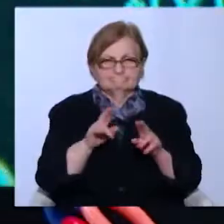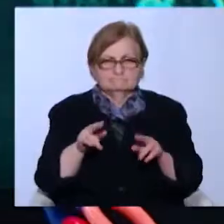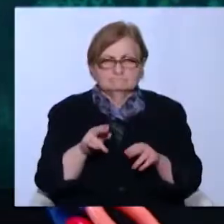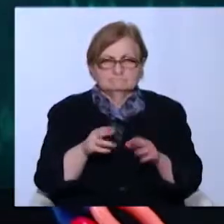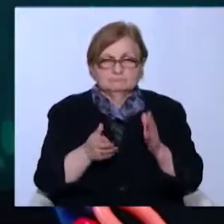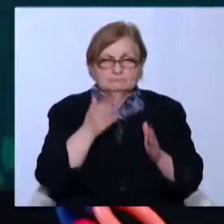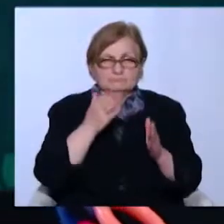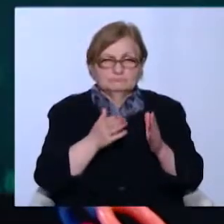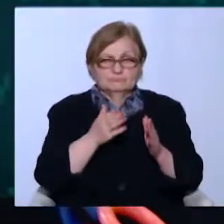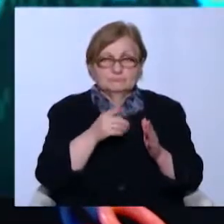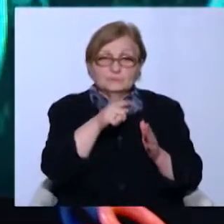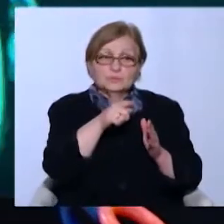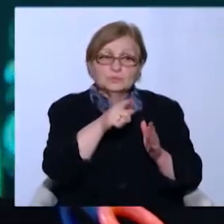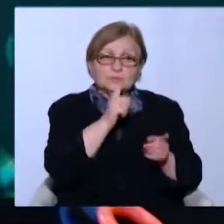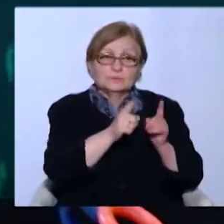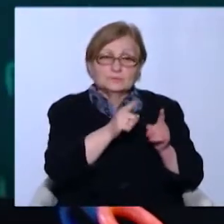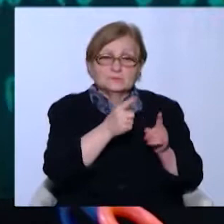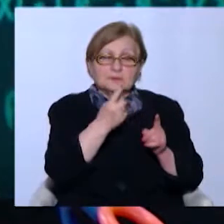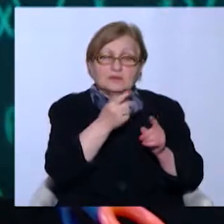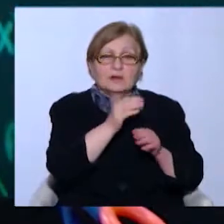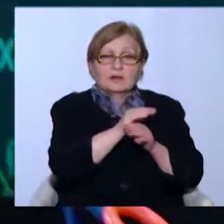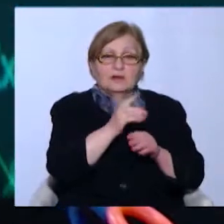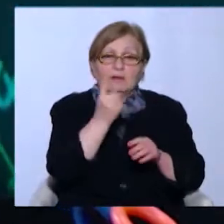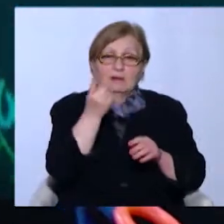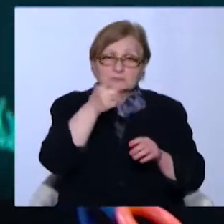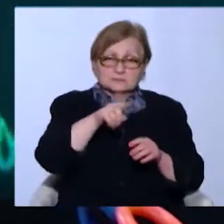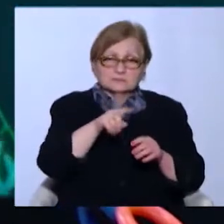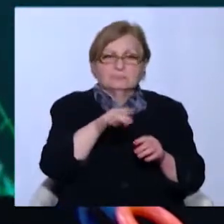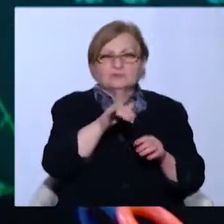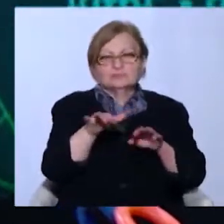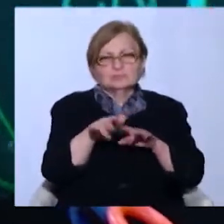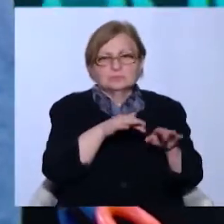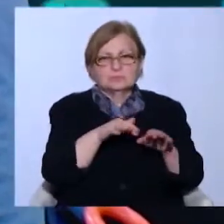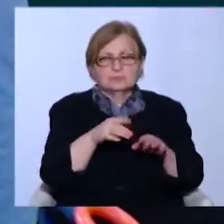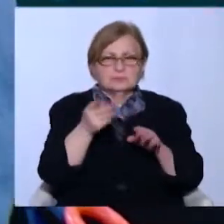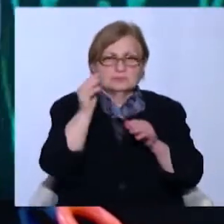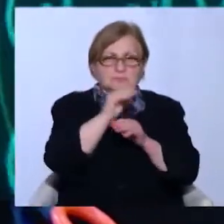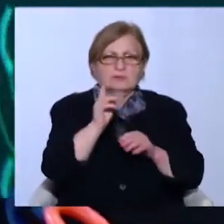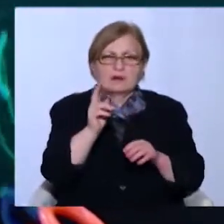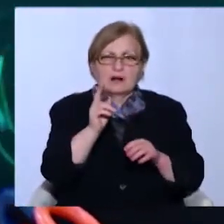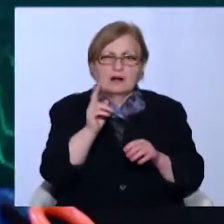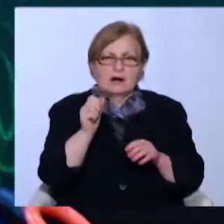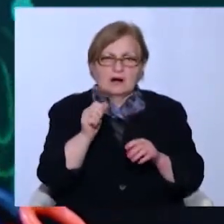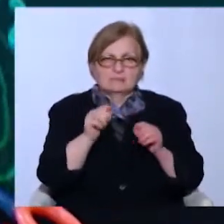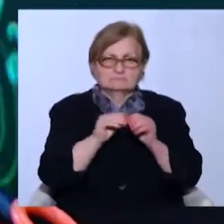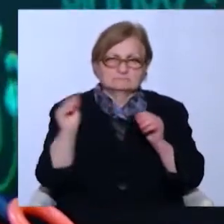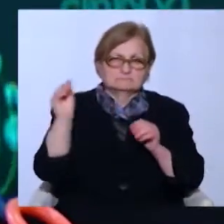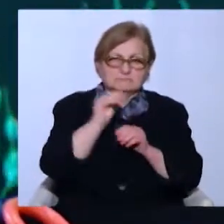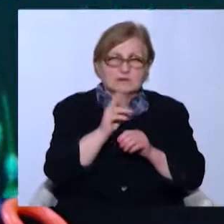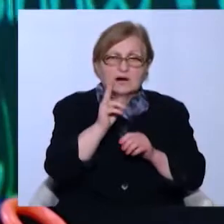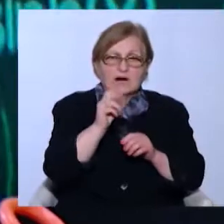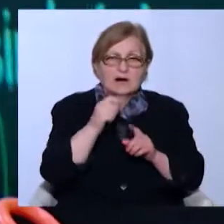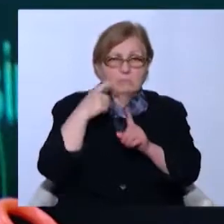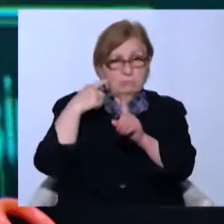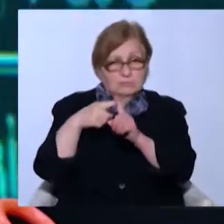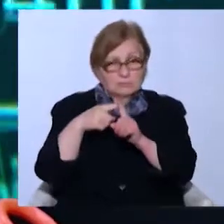ხოლო თუ არგუმენტი გაიზრდება 1-ით, მაშინ ფუნქცია გაიზრდება კათი. ეს ნიშნავს, რომ თუ K დადებითი